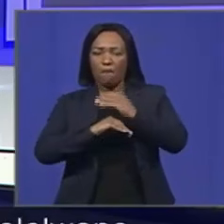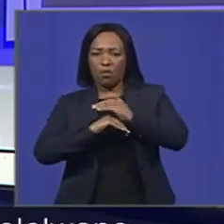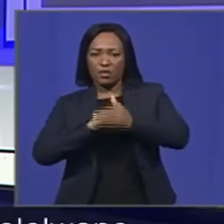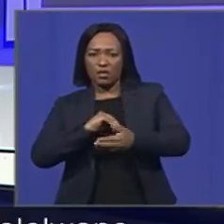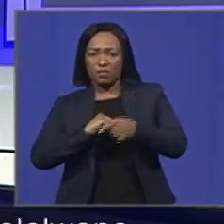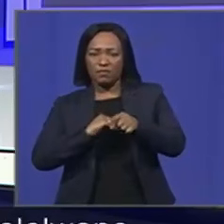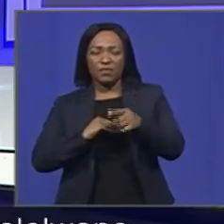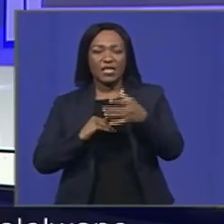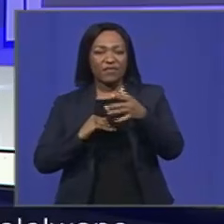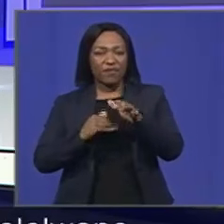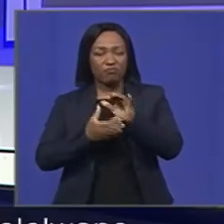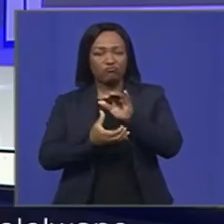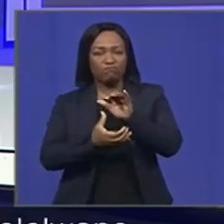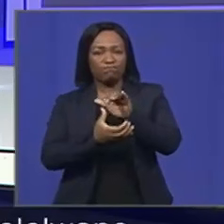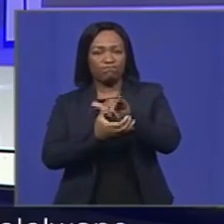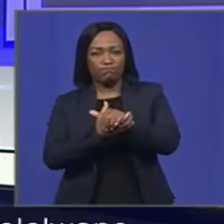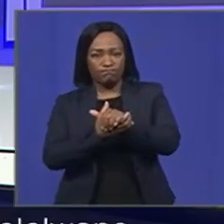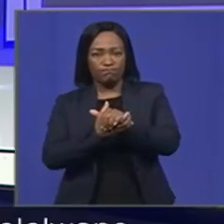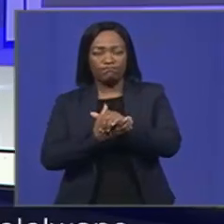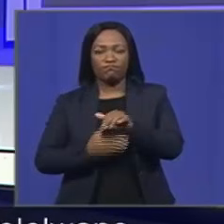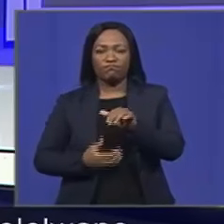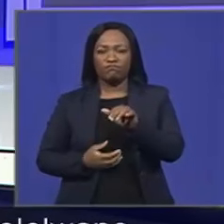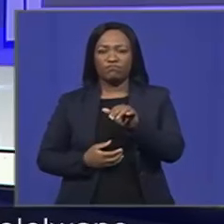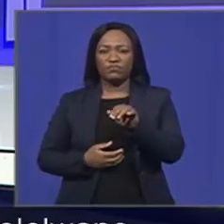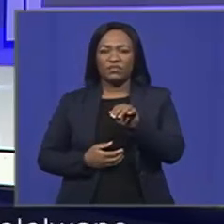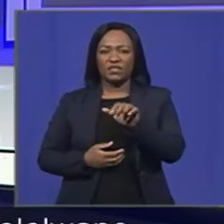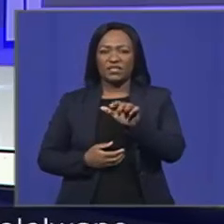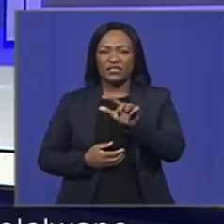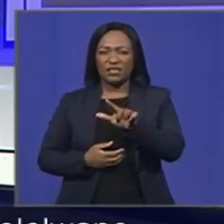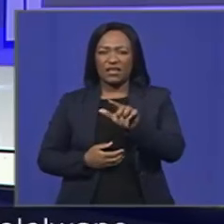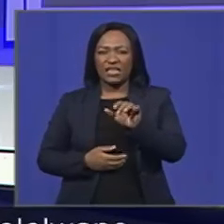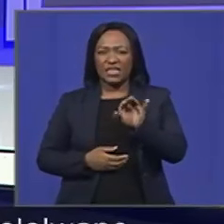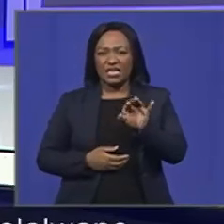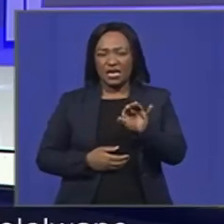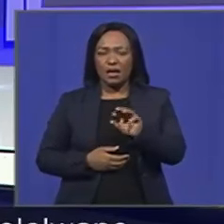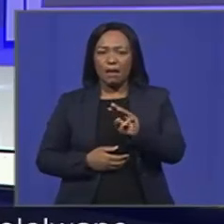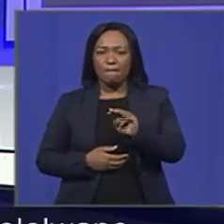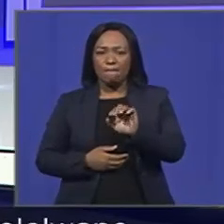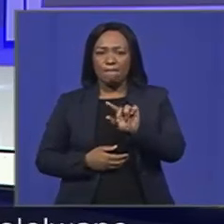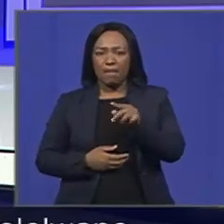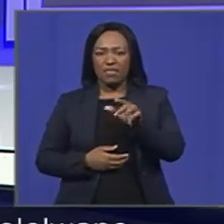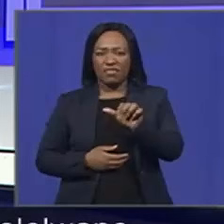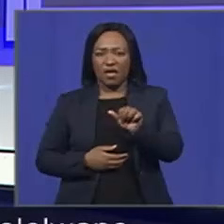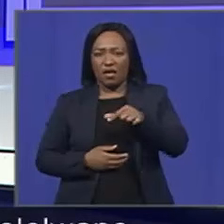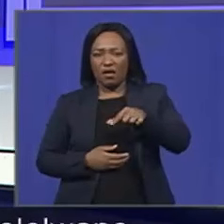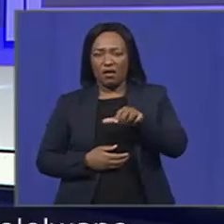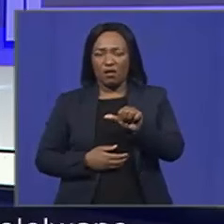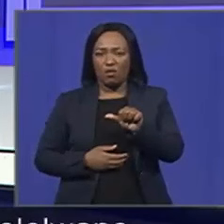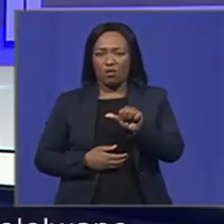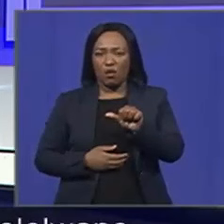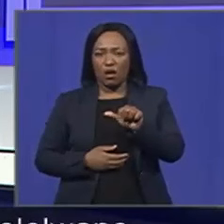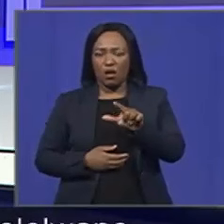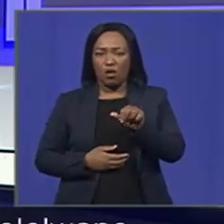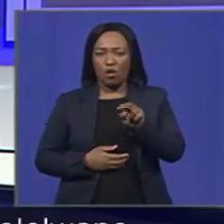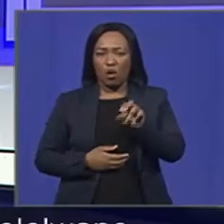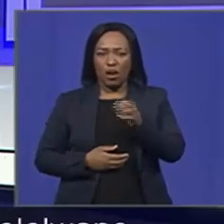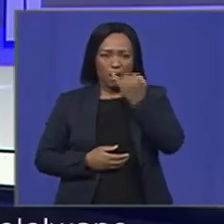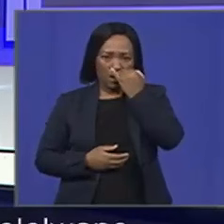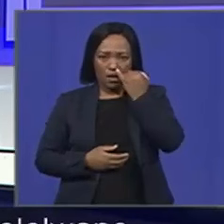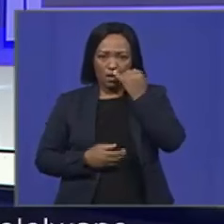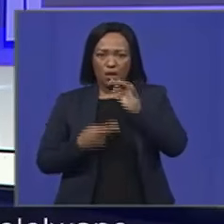bo gapile dikilomitara di le 73 tsa metacolon e dirisiwang go dirisa Mendrex le go